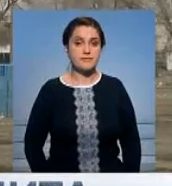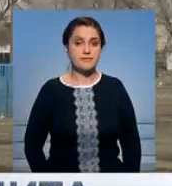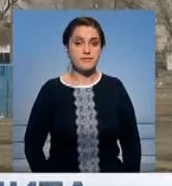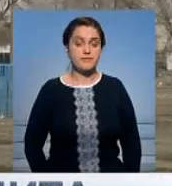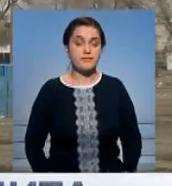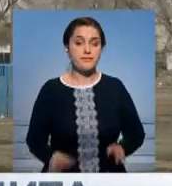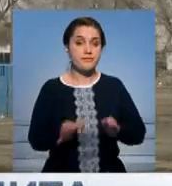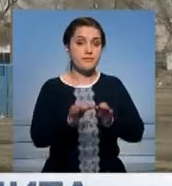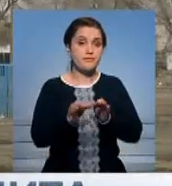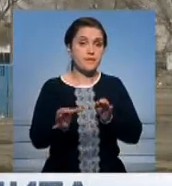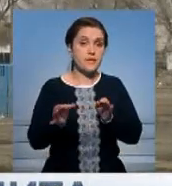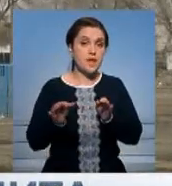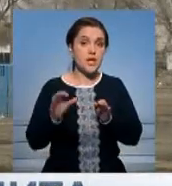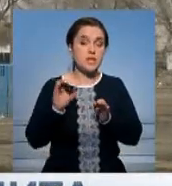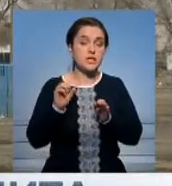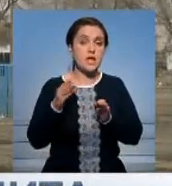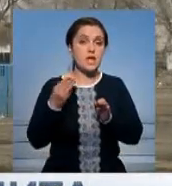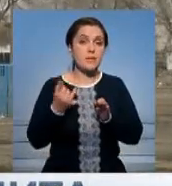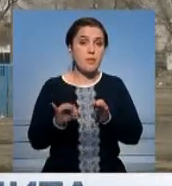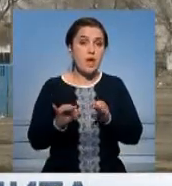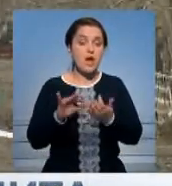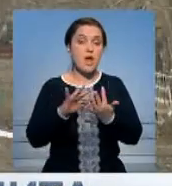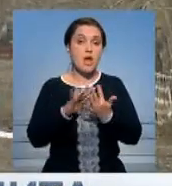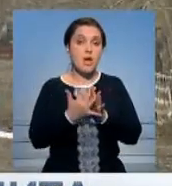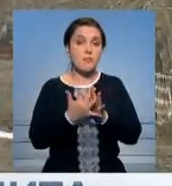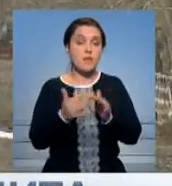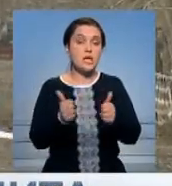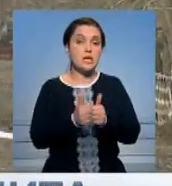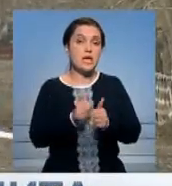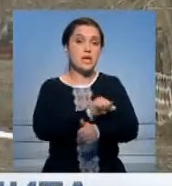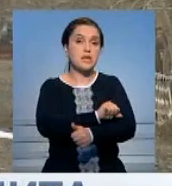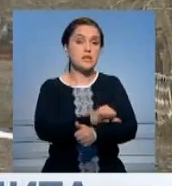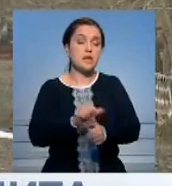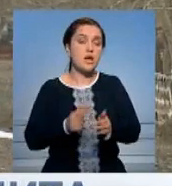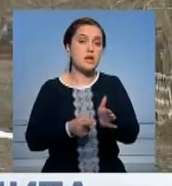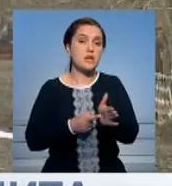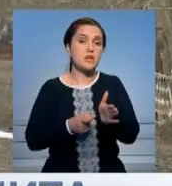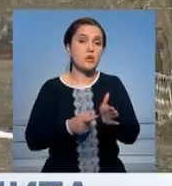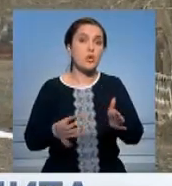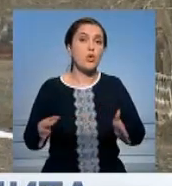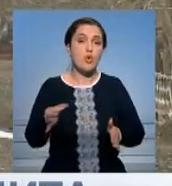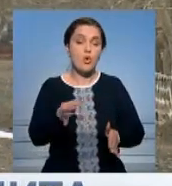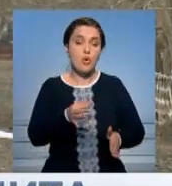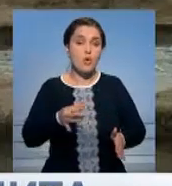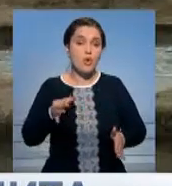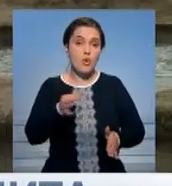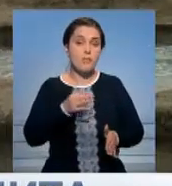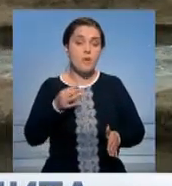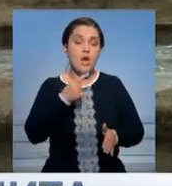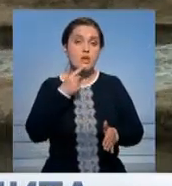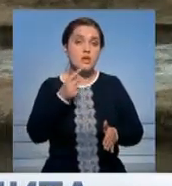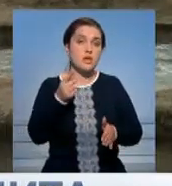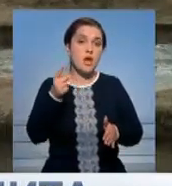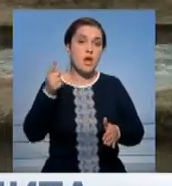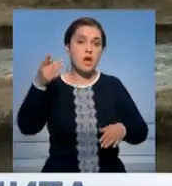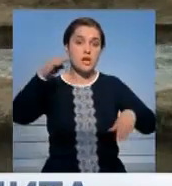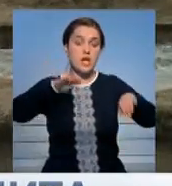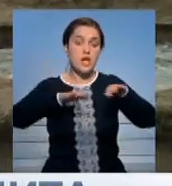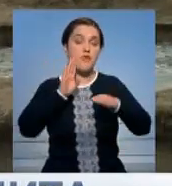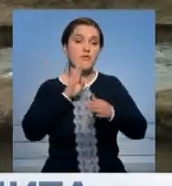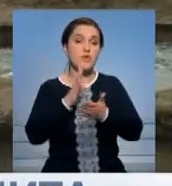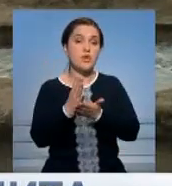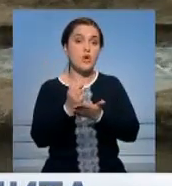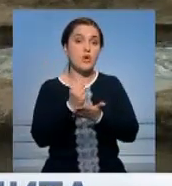Населенные пункты Сатпаевского сельского округа расположены вблизи границы с Карагандинской областью. За теми дальними горами сосредоточено крупное